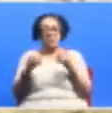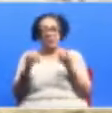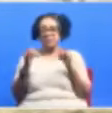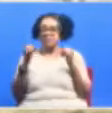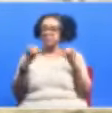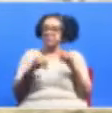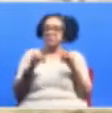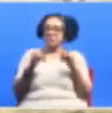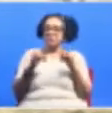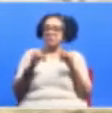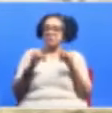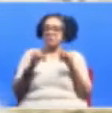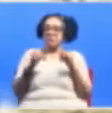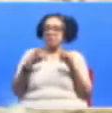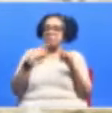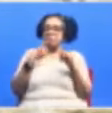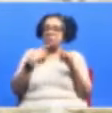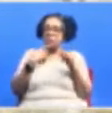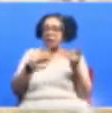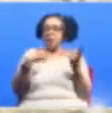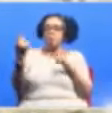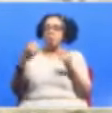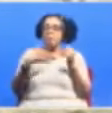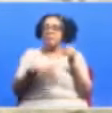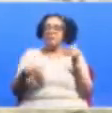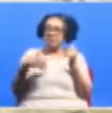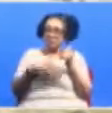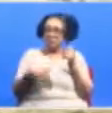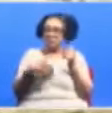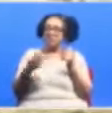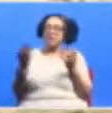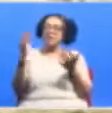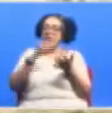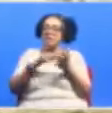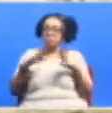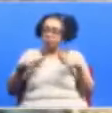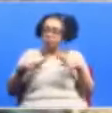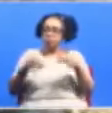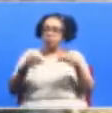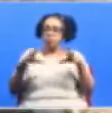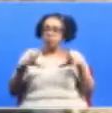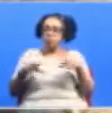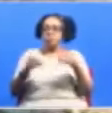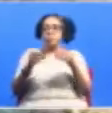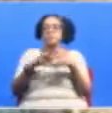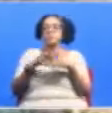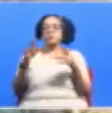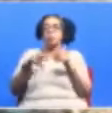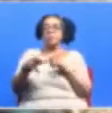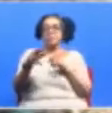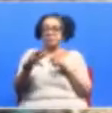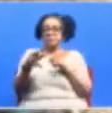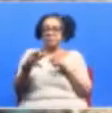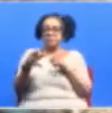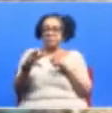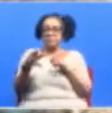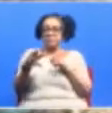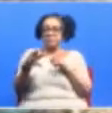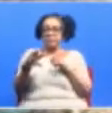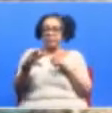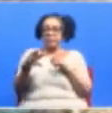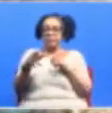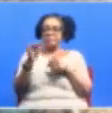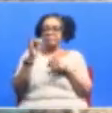kandwa, nikaambia niende na Malindi. Kampeleka Malindi, akaanza kukandwa, ndo akaanza kutembea. Kwa bese ni akai, ni vile vile,